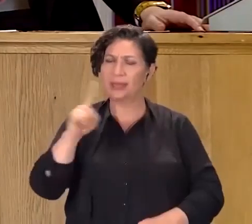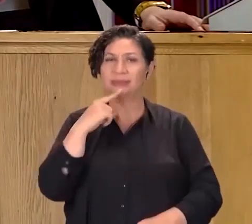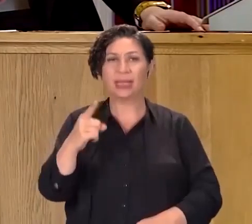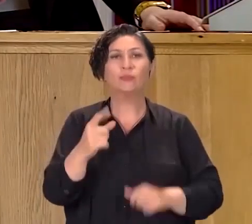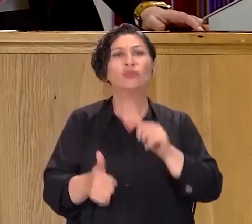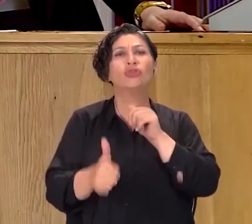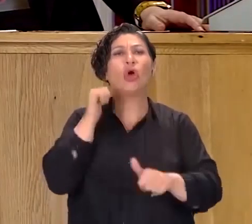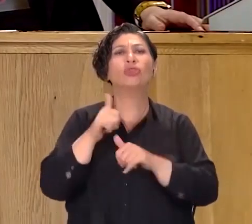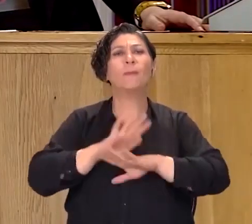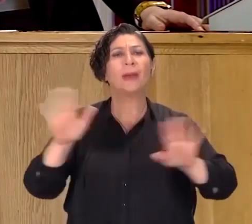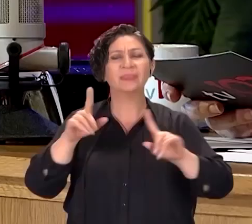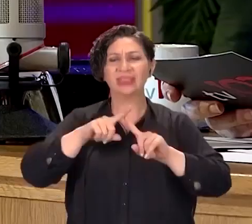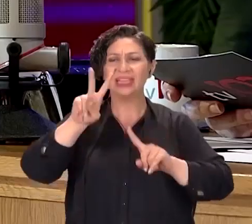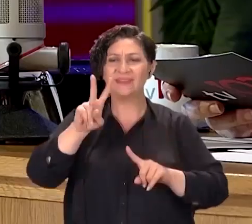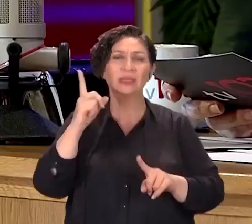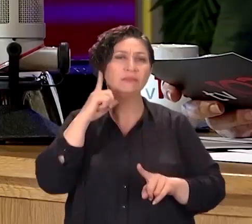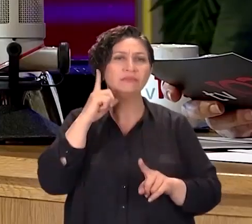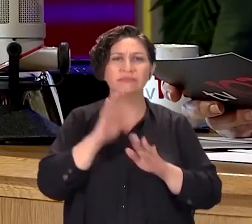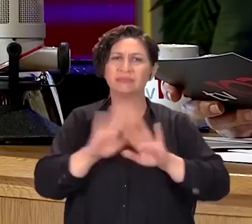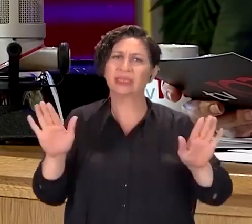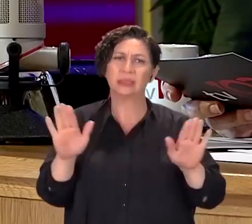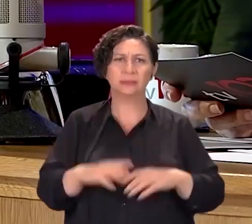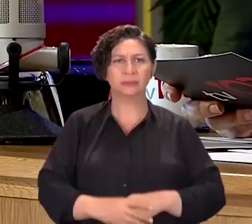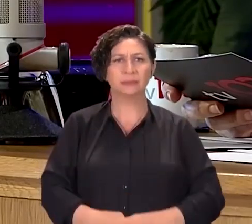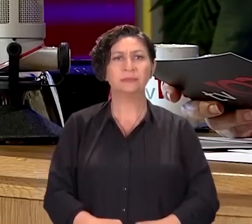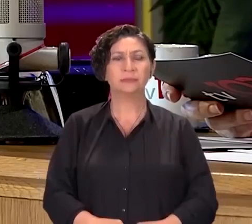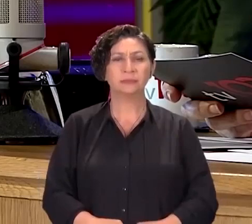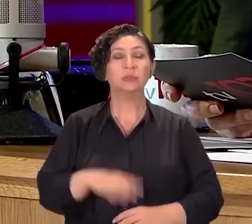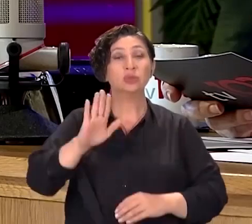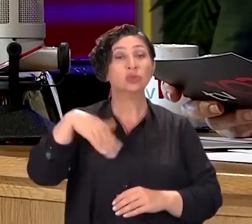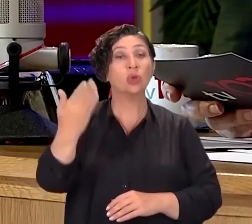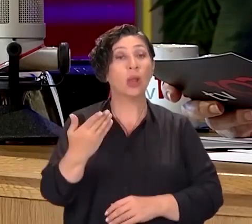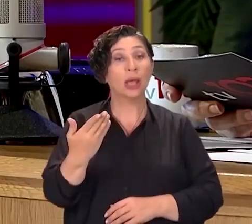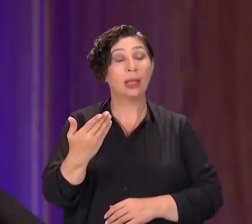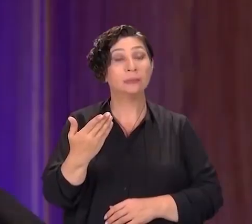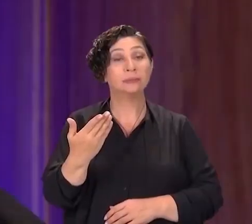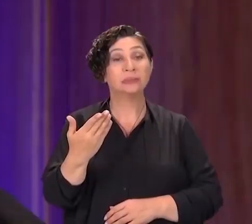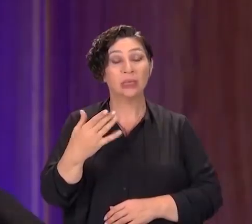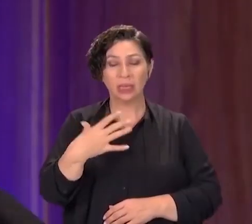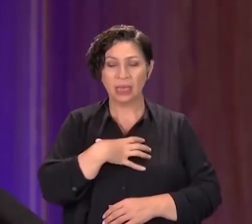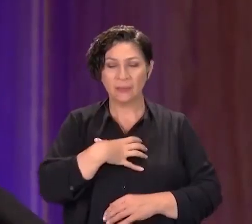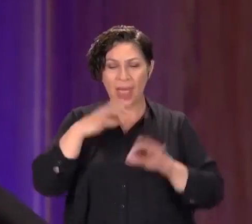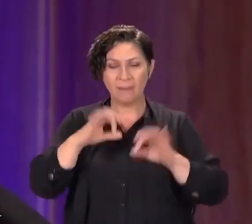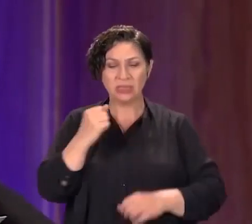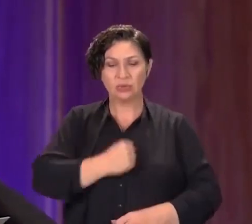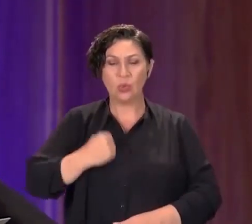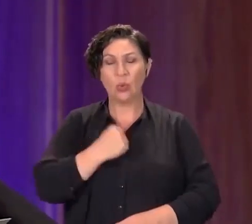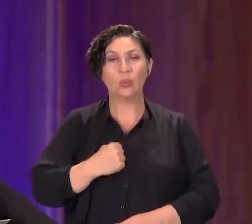derim, dönmem, televizyon yıldızlığı bitti. Sonra diyorsunuz ki, kendime hep